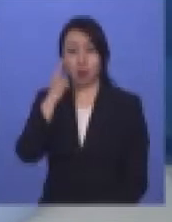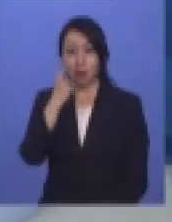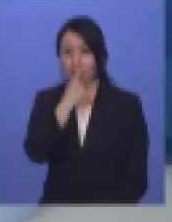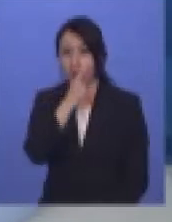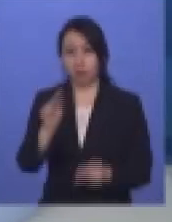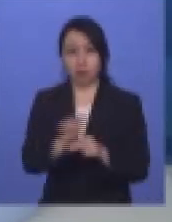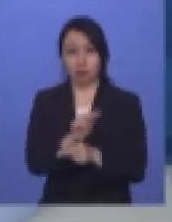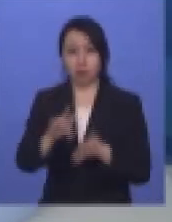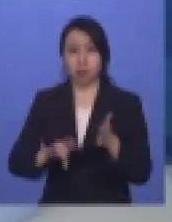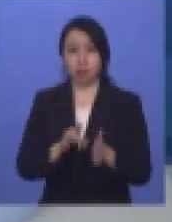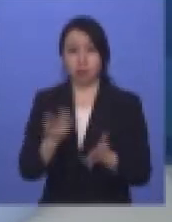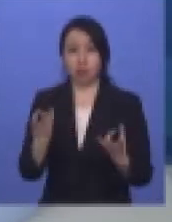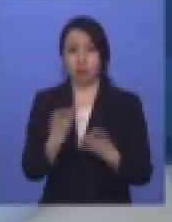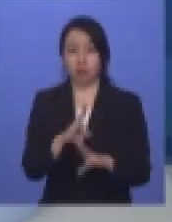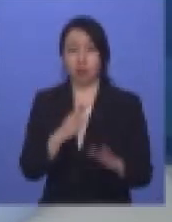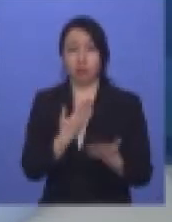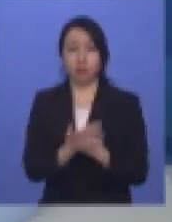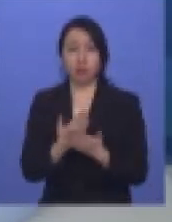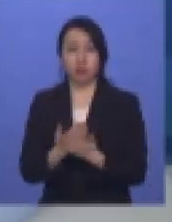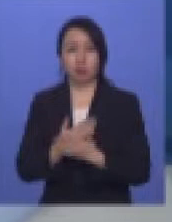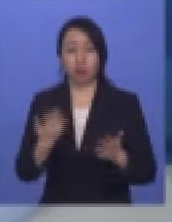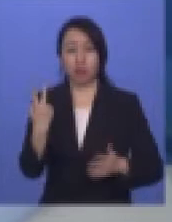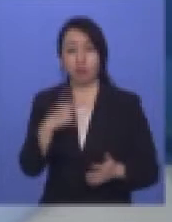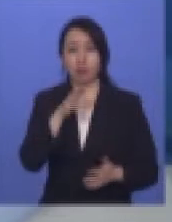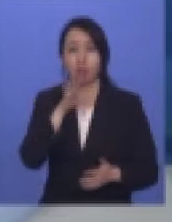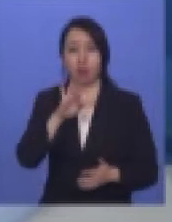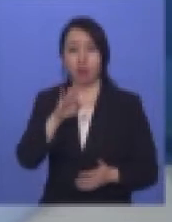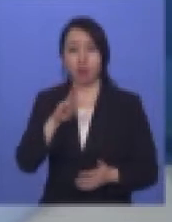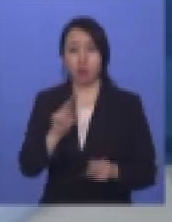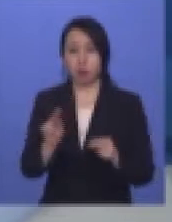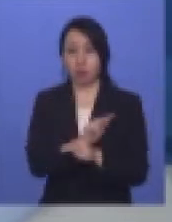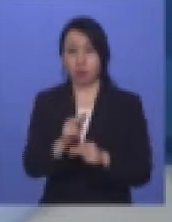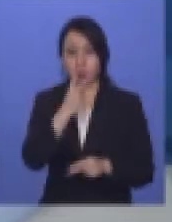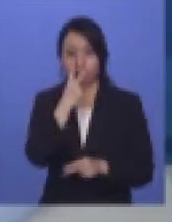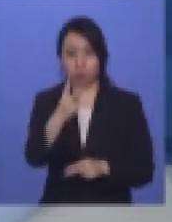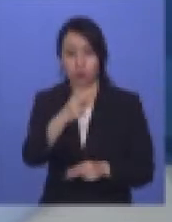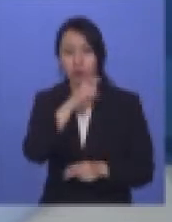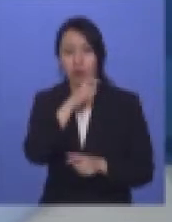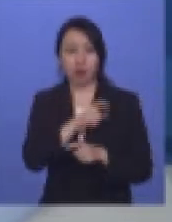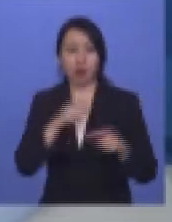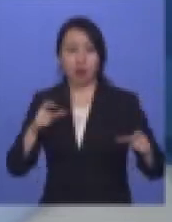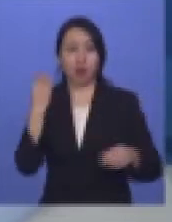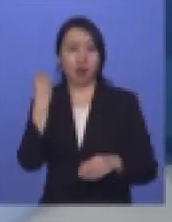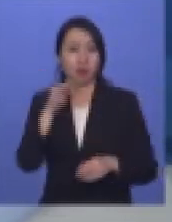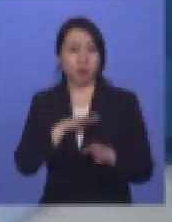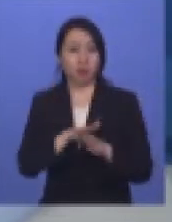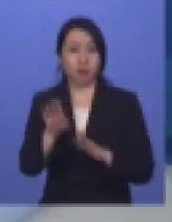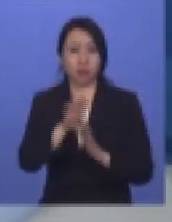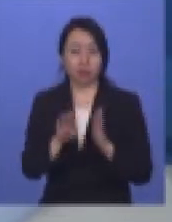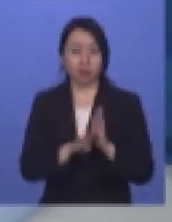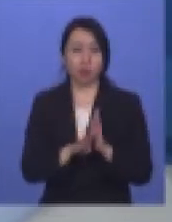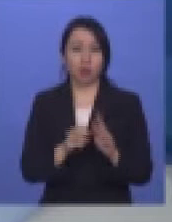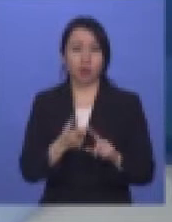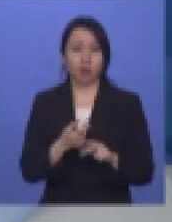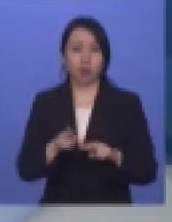Офтальмологический центр, не нуждающийся в представлении. Уже более 20 лет Айнакос лечит взор североказахстанцев, качественно исполняя заданную